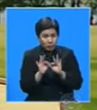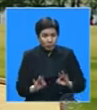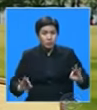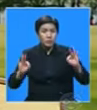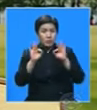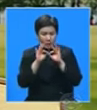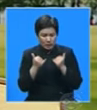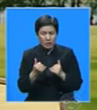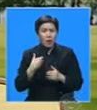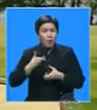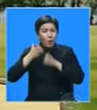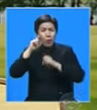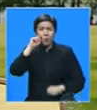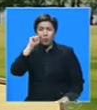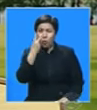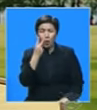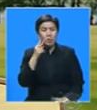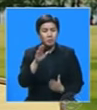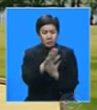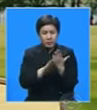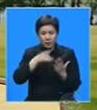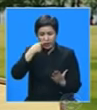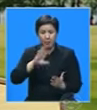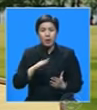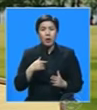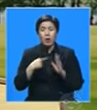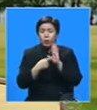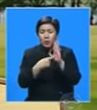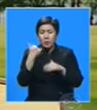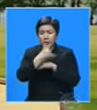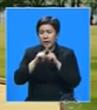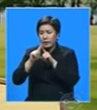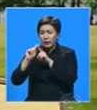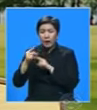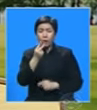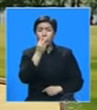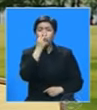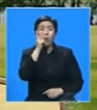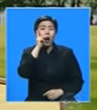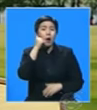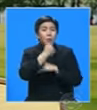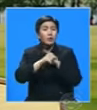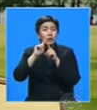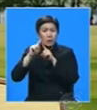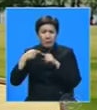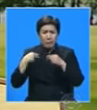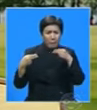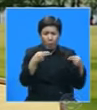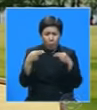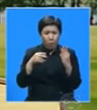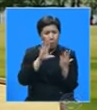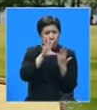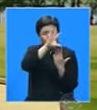ถานการณ์เหล่านี้อย่าให้เกิดขึ้นอีกนะครับในประเทศไทยของเราต่างชาติมีตัวอย่างให้เห็นอยู่แล้วทุกคืนถ้าคุณนาไปดูข่าวต่างชาตินะครับท่านจะเห็นว่า